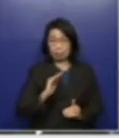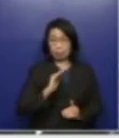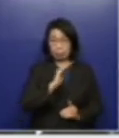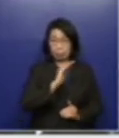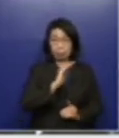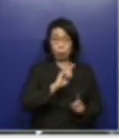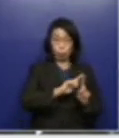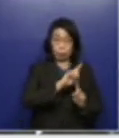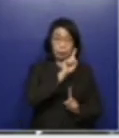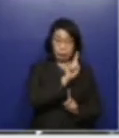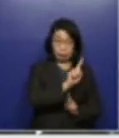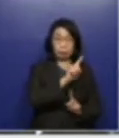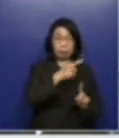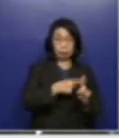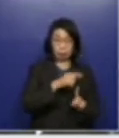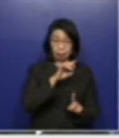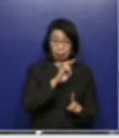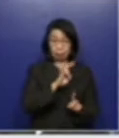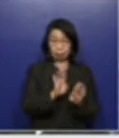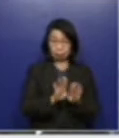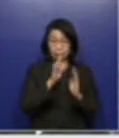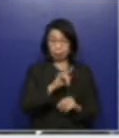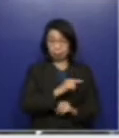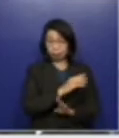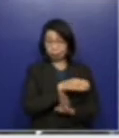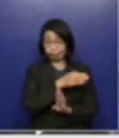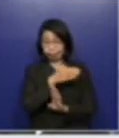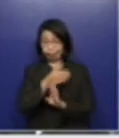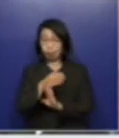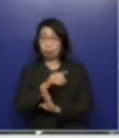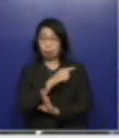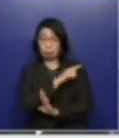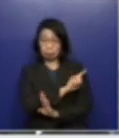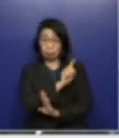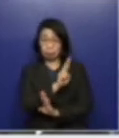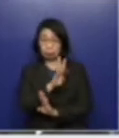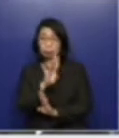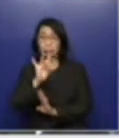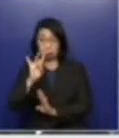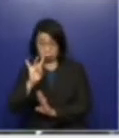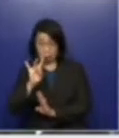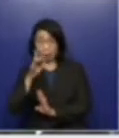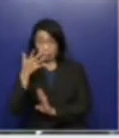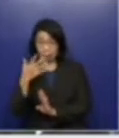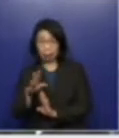1กรกฎาคมไปต้นมาเนี่ย8วันให้หลังเองท่านประธานแค่อาทิตย์เดียวครับออกผลเลย